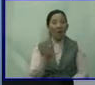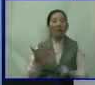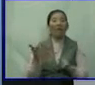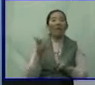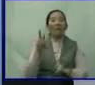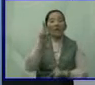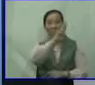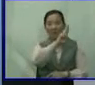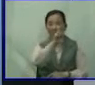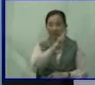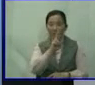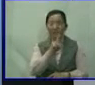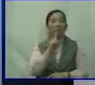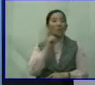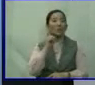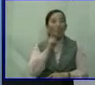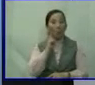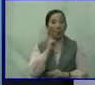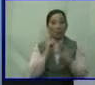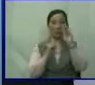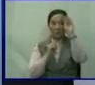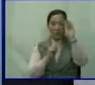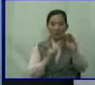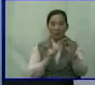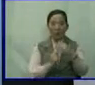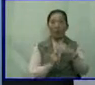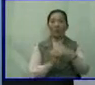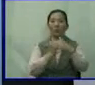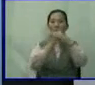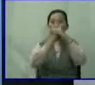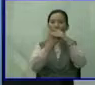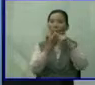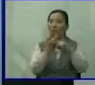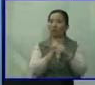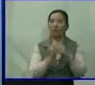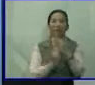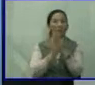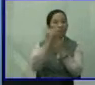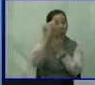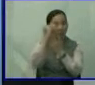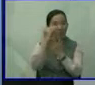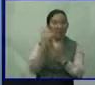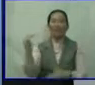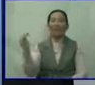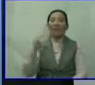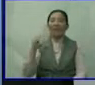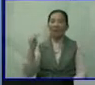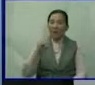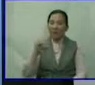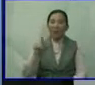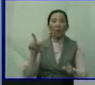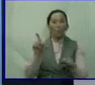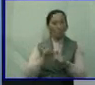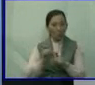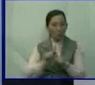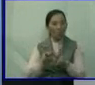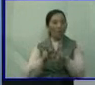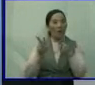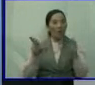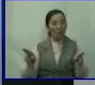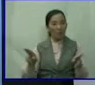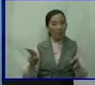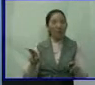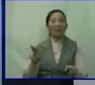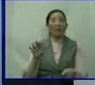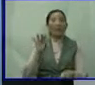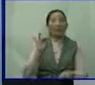В январе зеленый цвет достиг определенной высоты. В феврале то же самое. И,